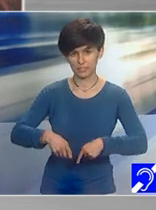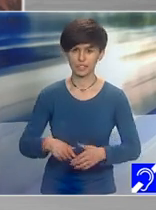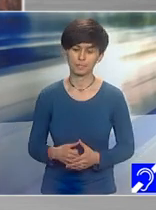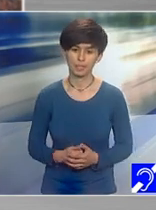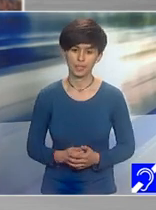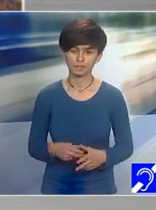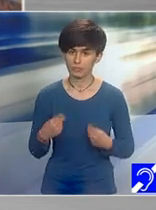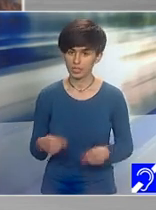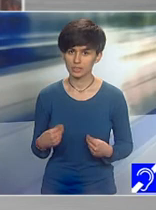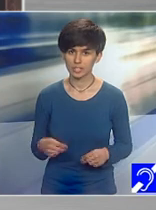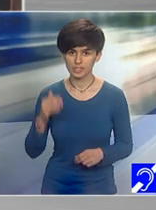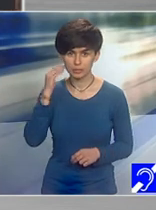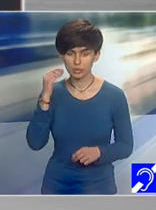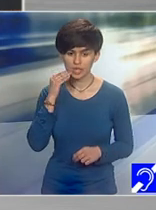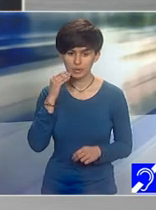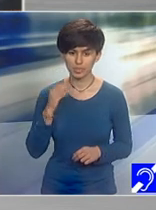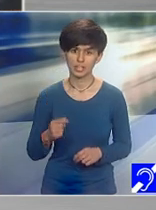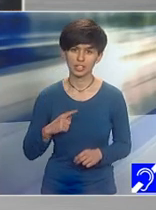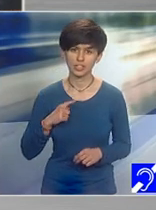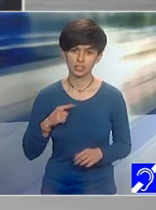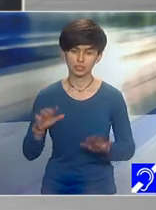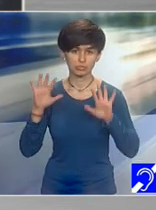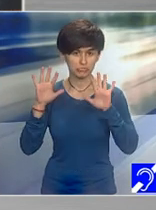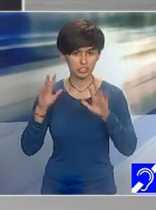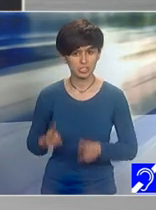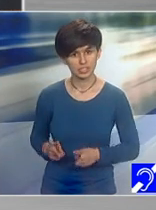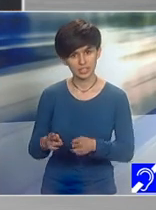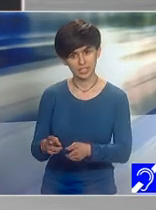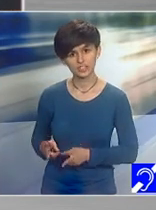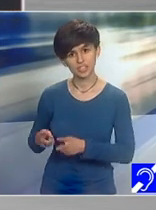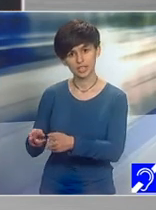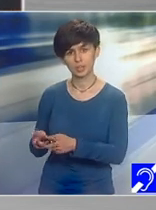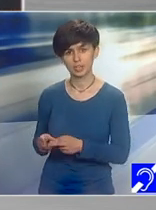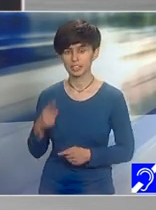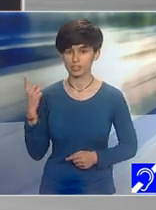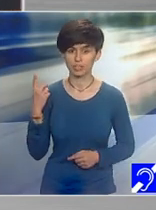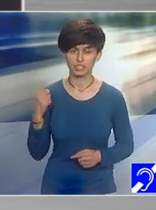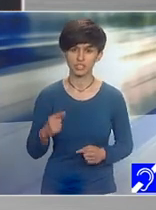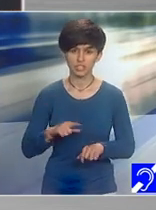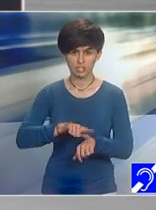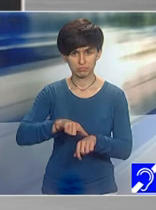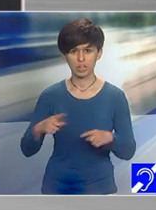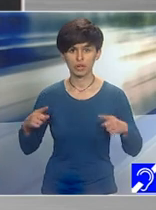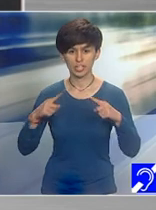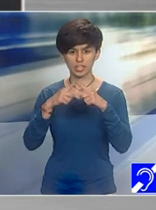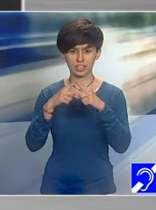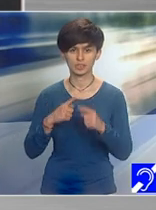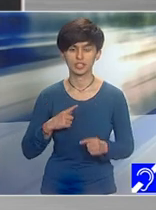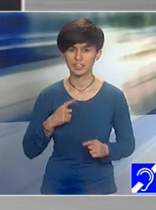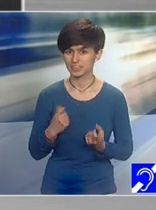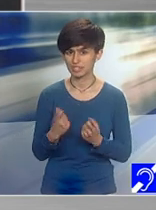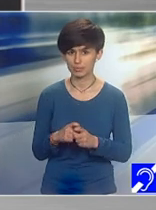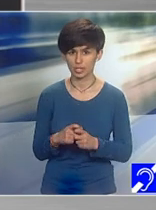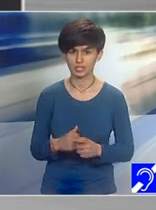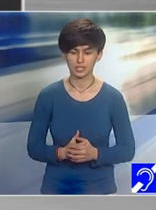țări. Americanii au și pe 10 benzi de intrare sau de ieșire din oraș și la orele de vârf există acest trafic. Ca